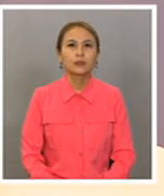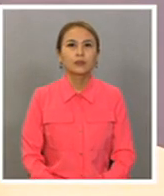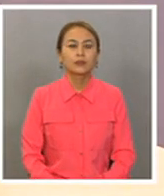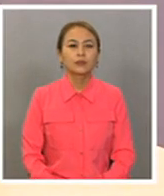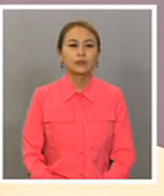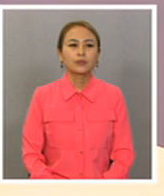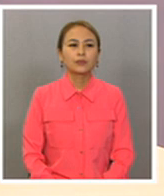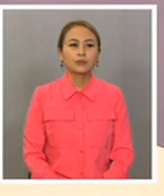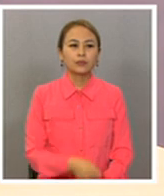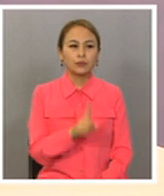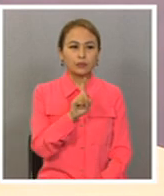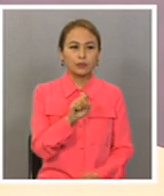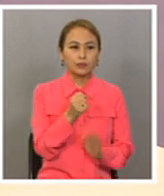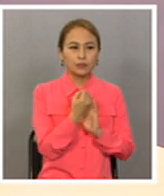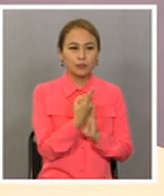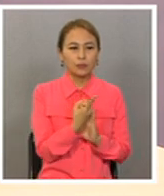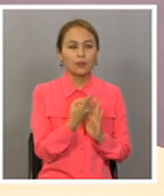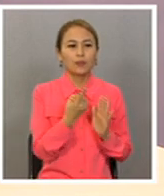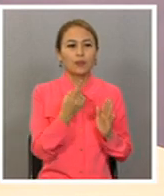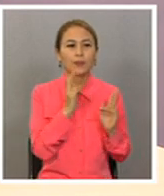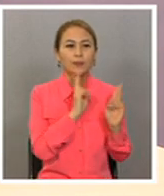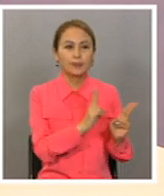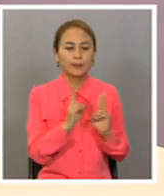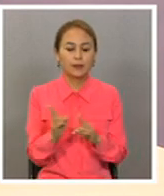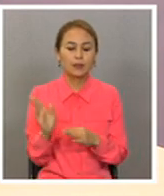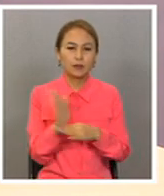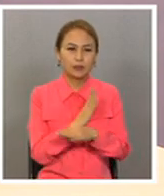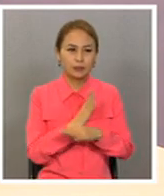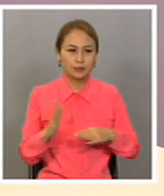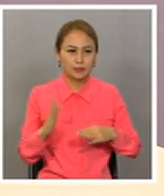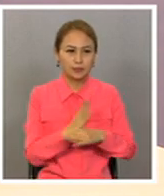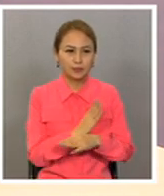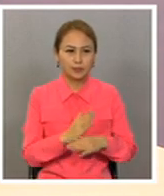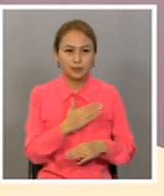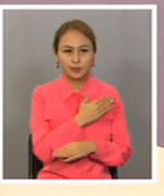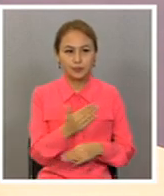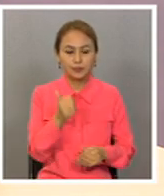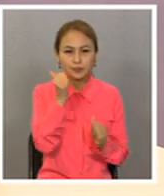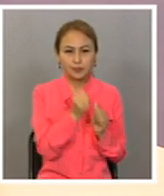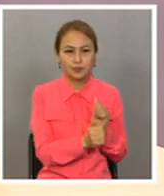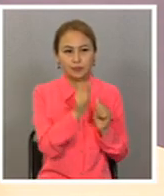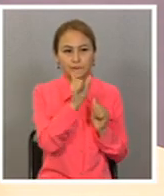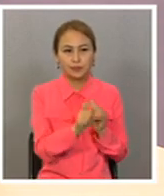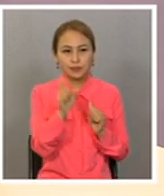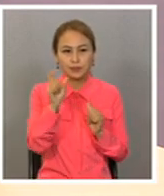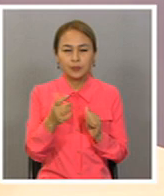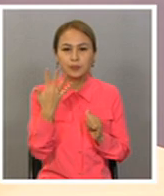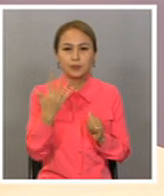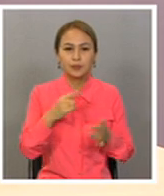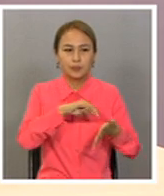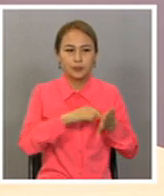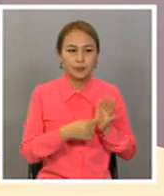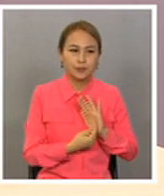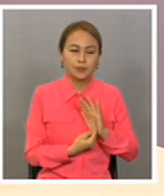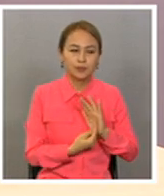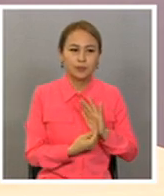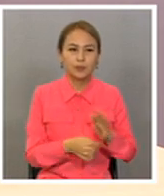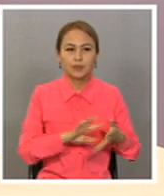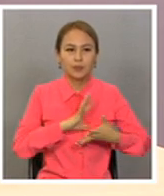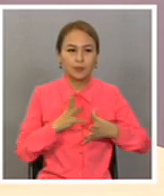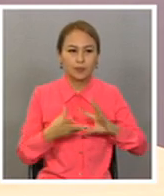табайық. 111-ді разрядты қосылғыштарға жіктеп, олардың әр қайсысын 5-ке көбейтеміз.